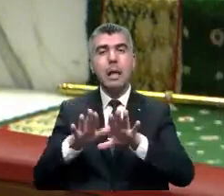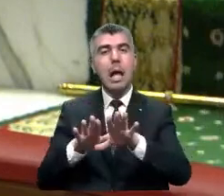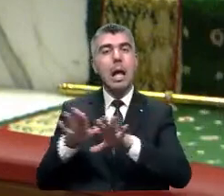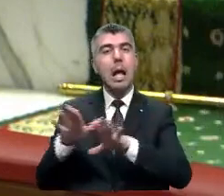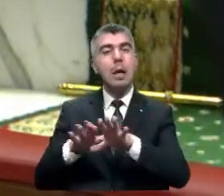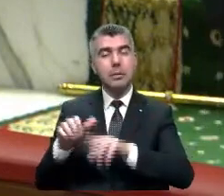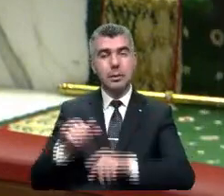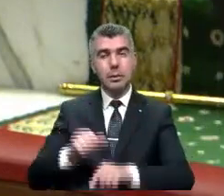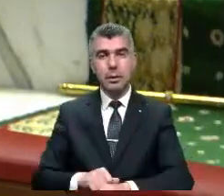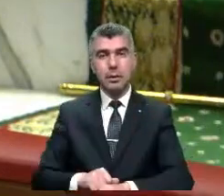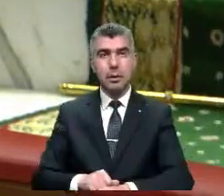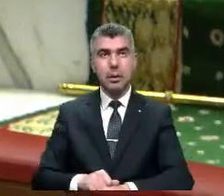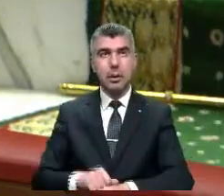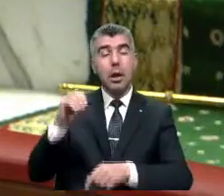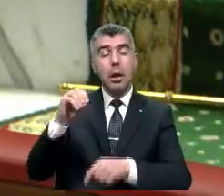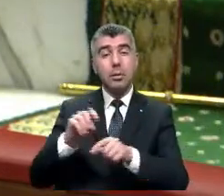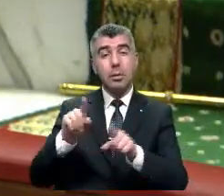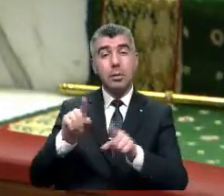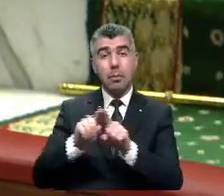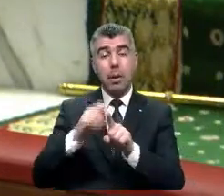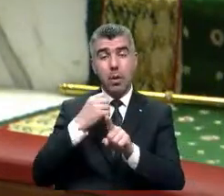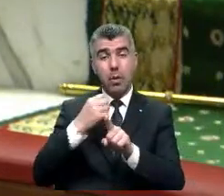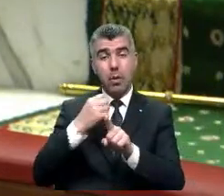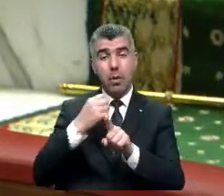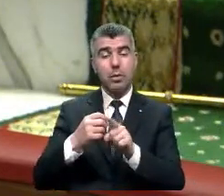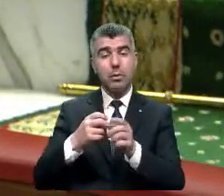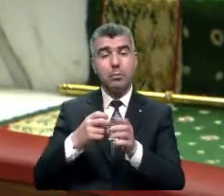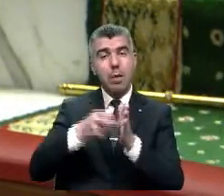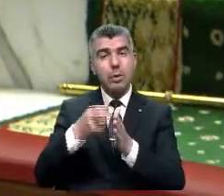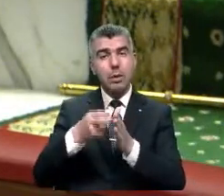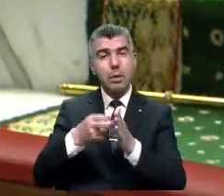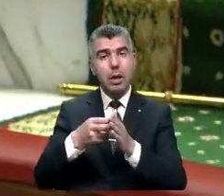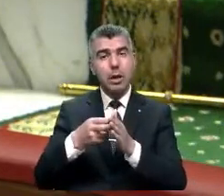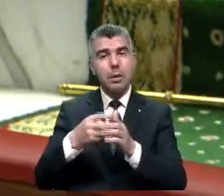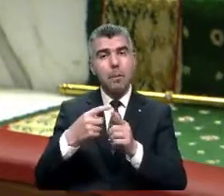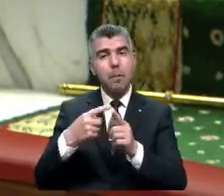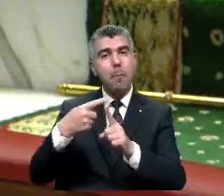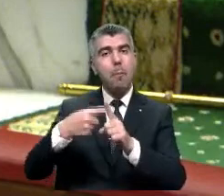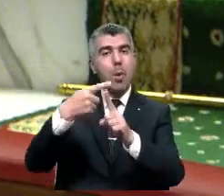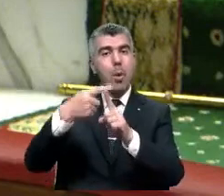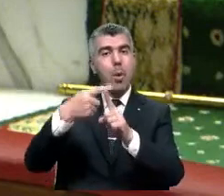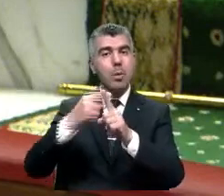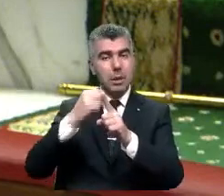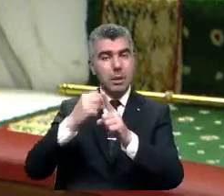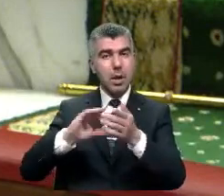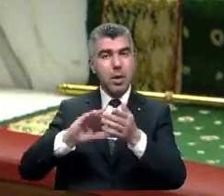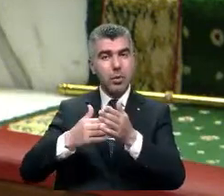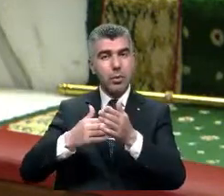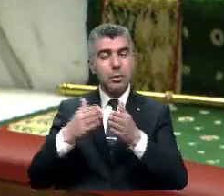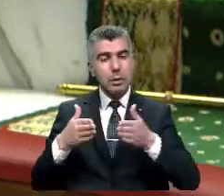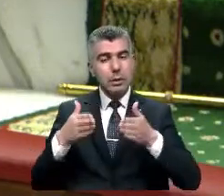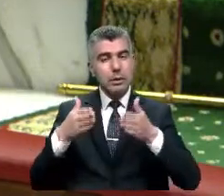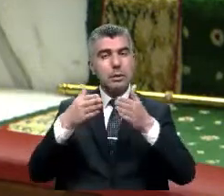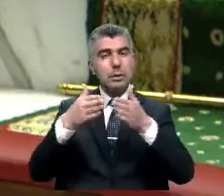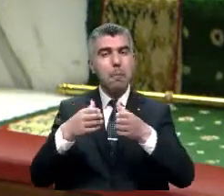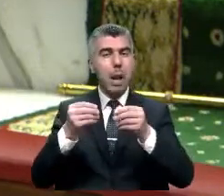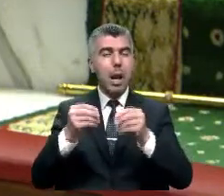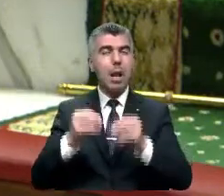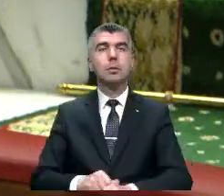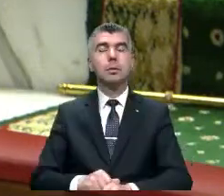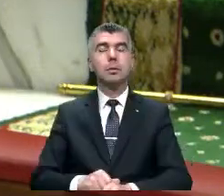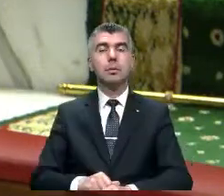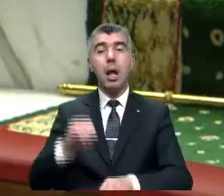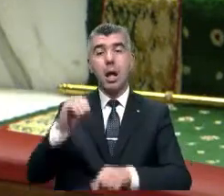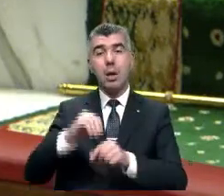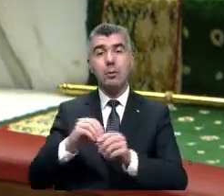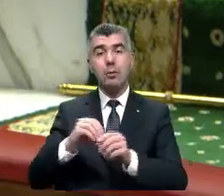وأكادير، تطوير النقل السكاكي الجهوي للشبكة الحالية موازنة مع تمديد الخطط السكاكية فائق السرعة نحو مراكش،